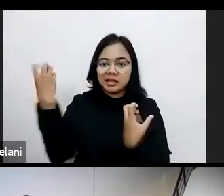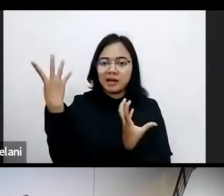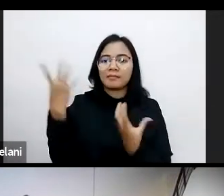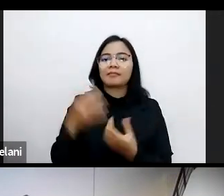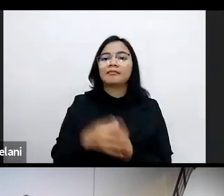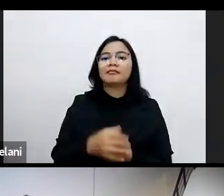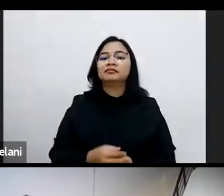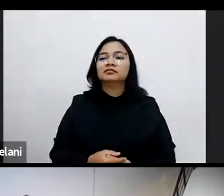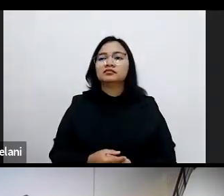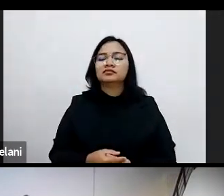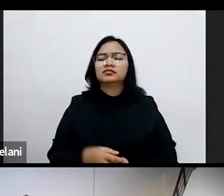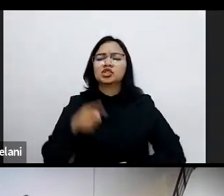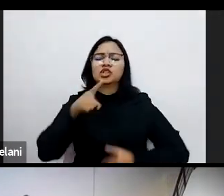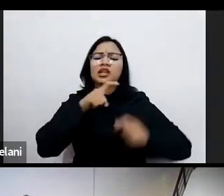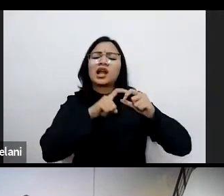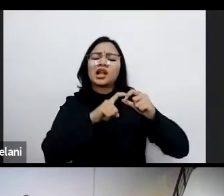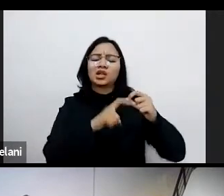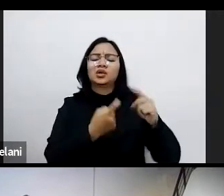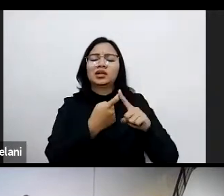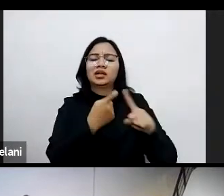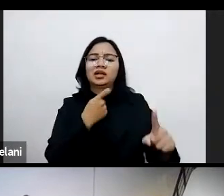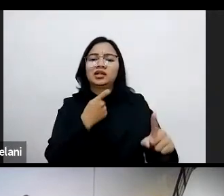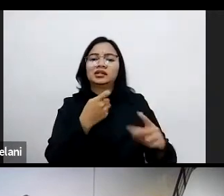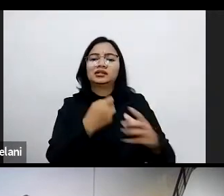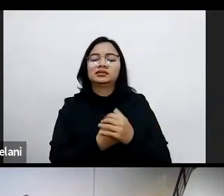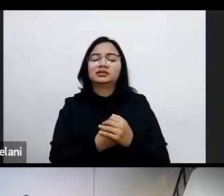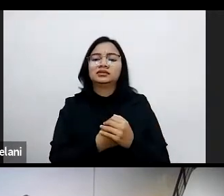yaitu tergantung dari